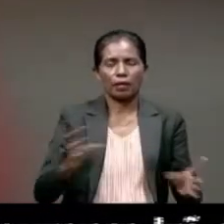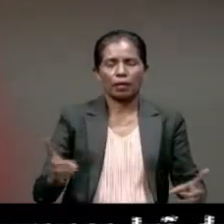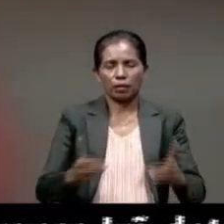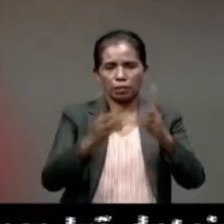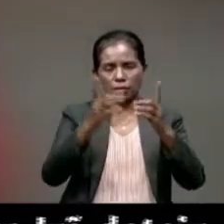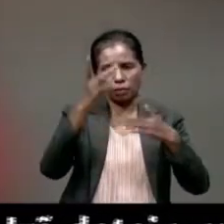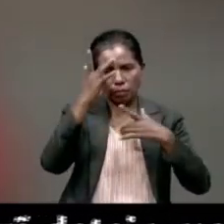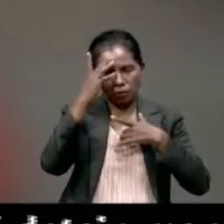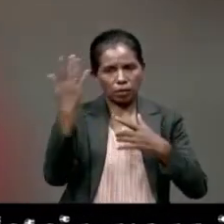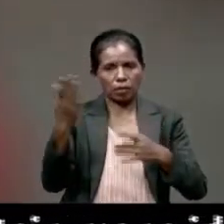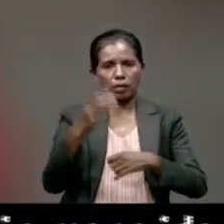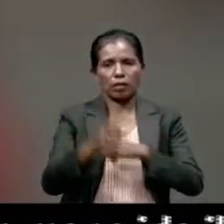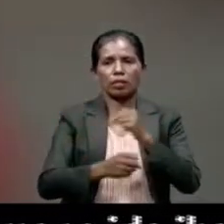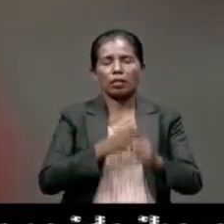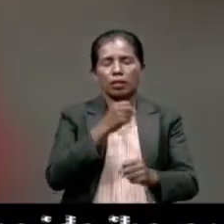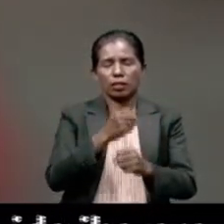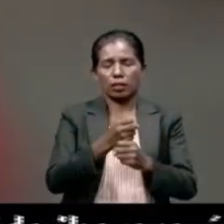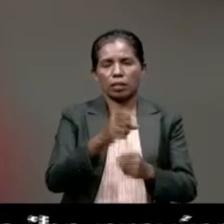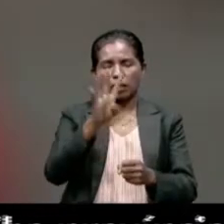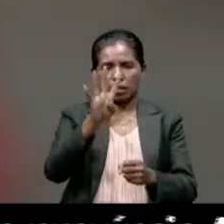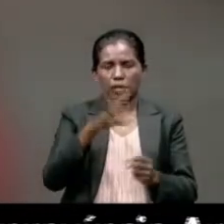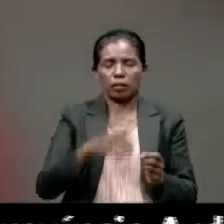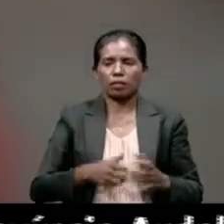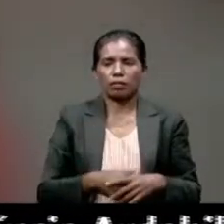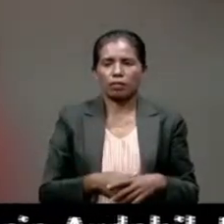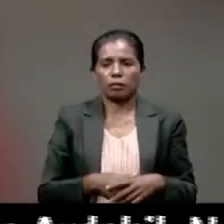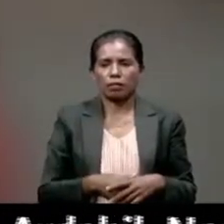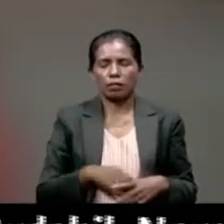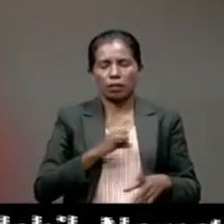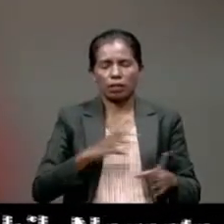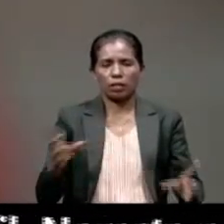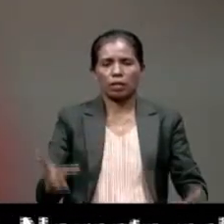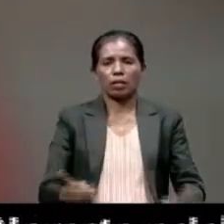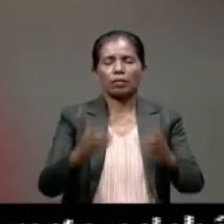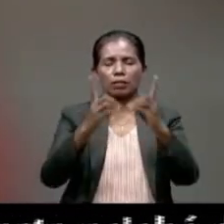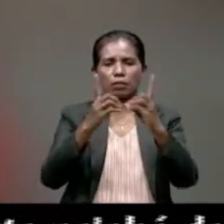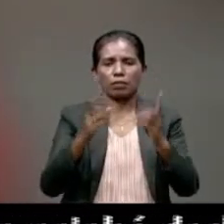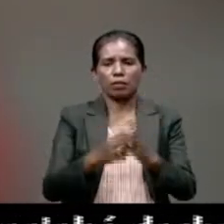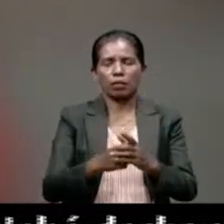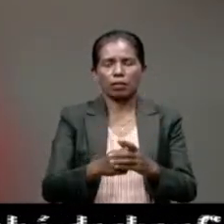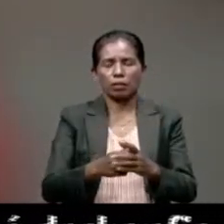ni kuaje tinang hat milaran au sor